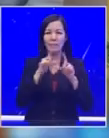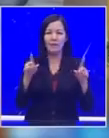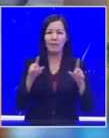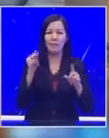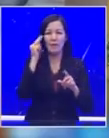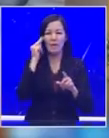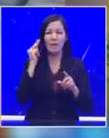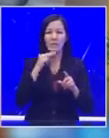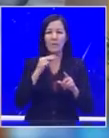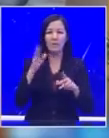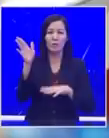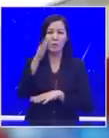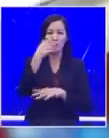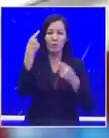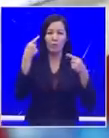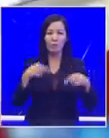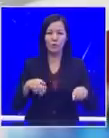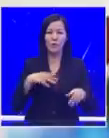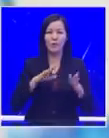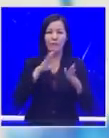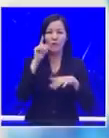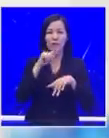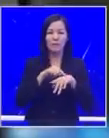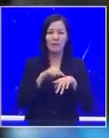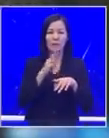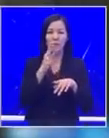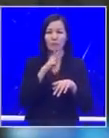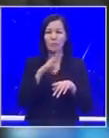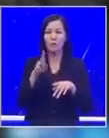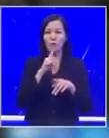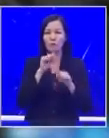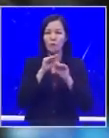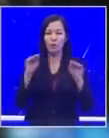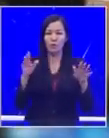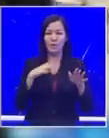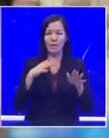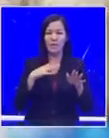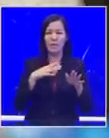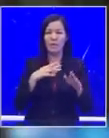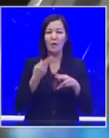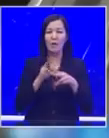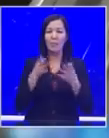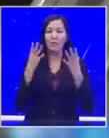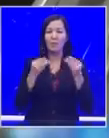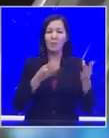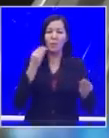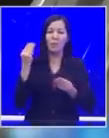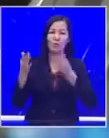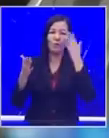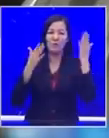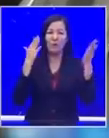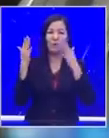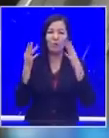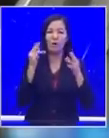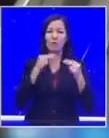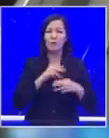Қытай туы төмен түсіріледі. Таңғы сағат 10-да 3 минут үнсіздік жарияланады. Сонымен қатар бұл күні барлық ойын-сауық мекемелері